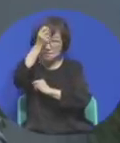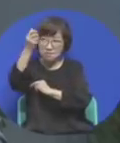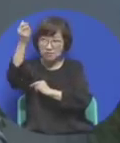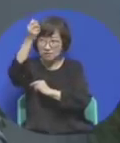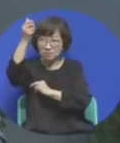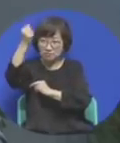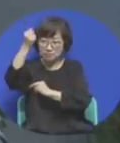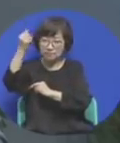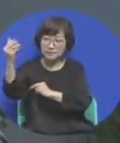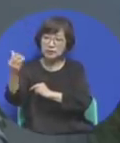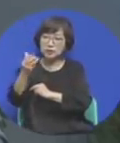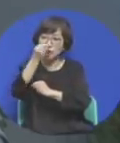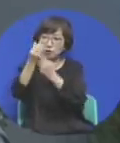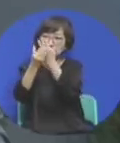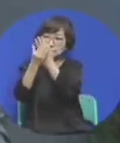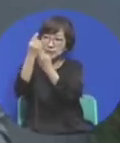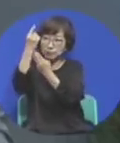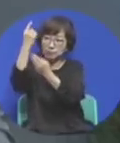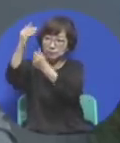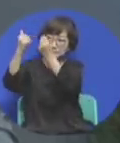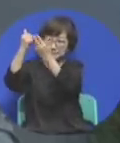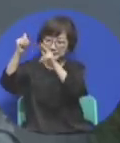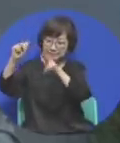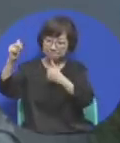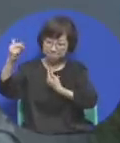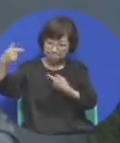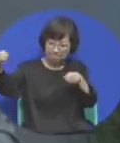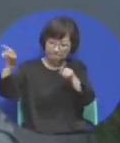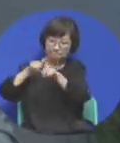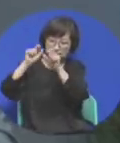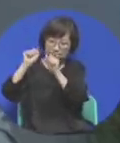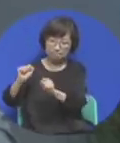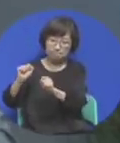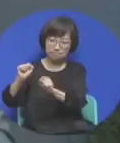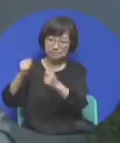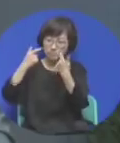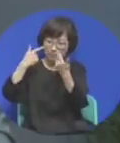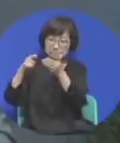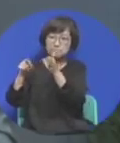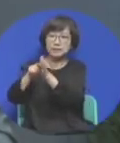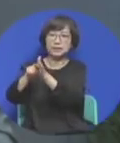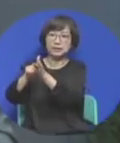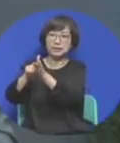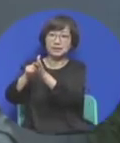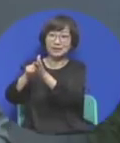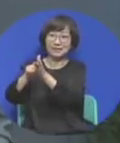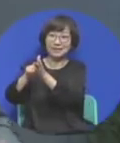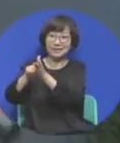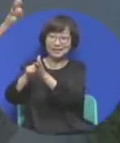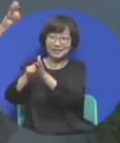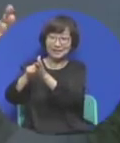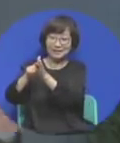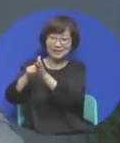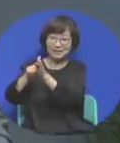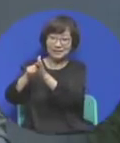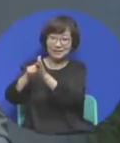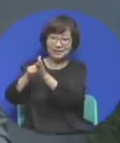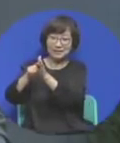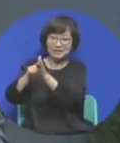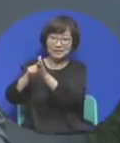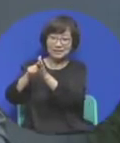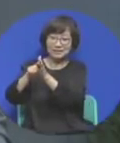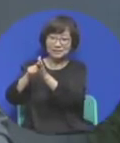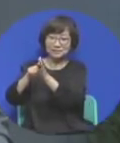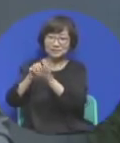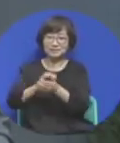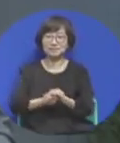나와. And He is most accurately with me by the triune God through His Word and by the Holy Spirit. From that moment on. 큰 응답이 왔다. 뭐 별로